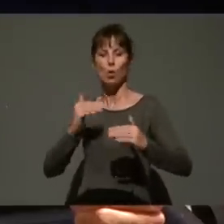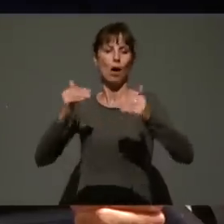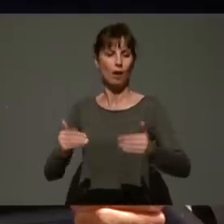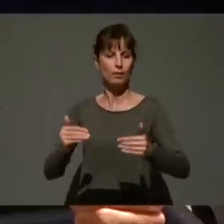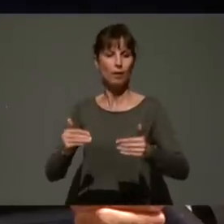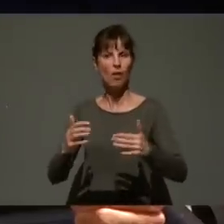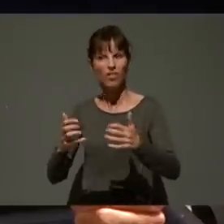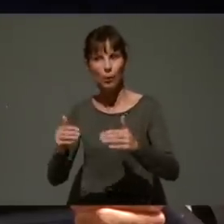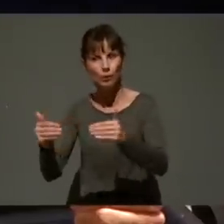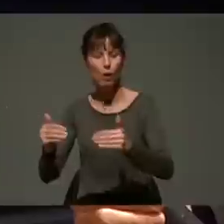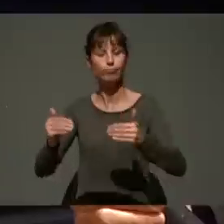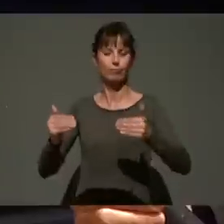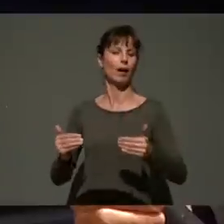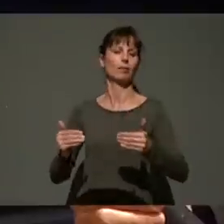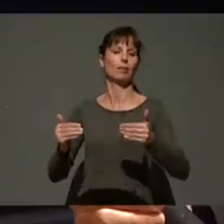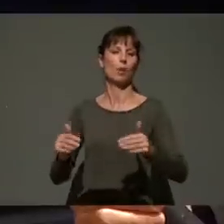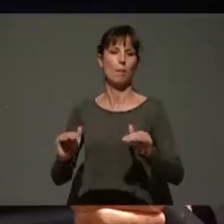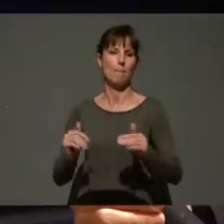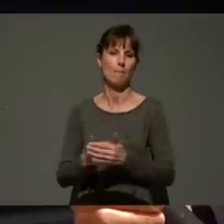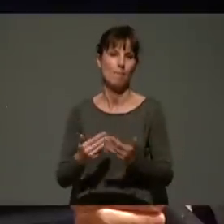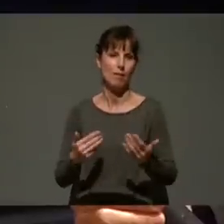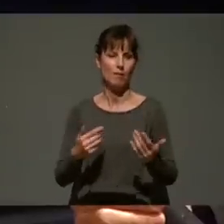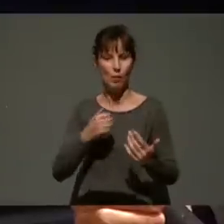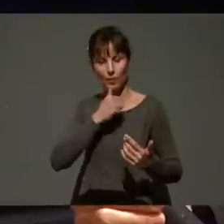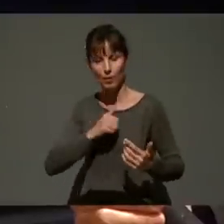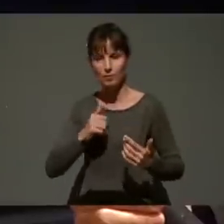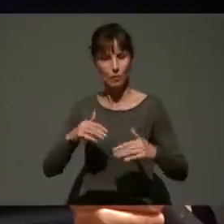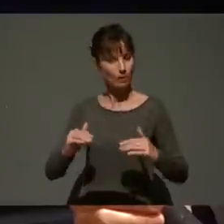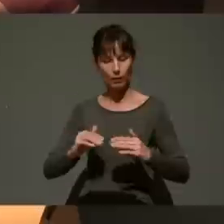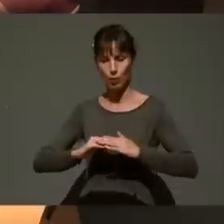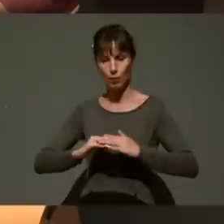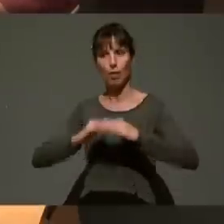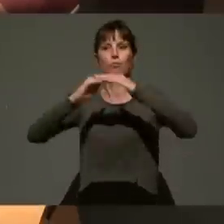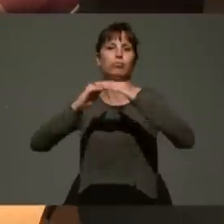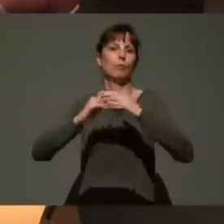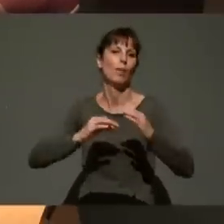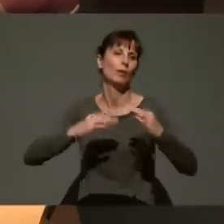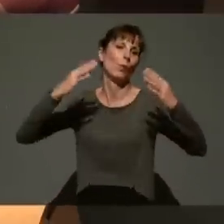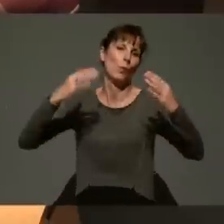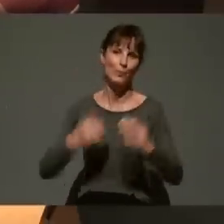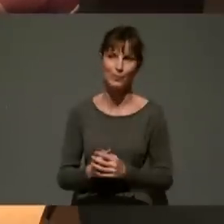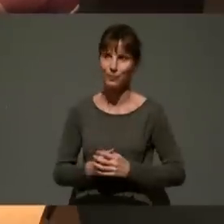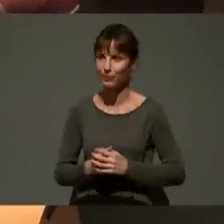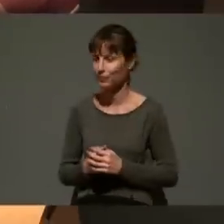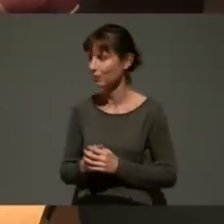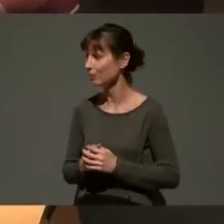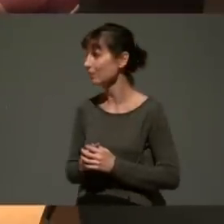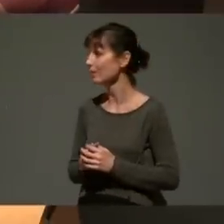en se disant, tiens, là, j'aurais bien aimé, mais je m'arrête là parce que c'est comme ça. Ouais. Ouais, c'est bien. Une autre question ?